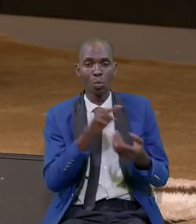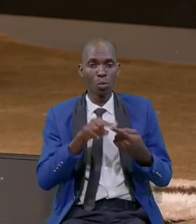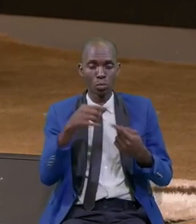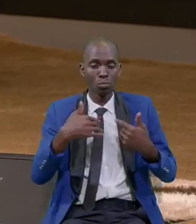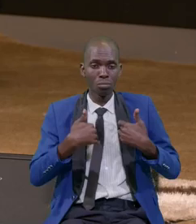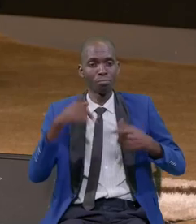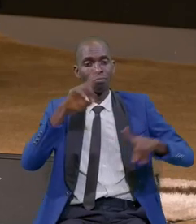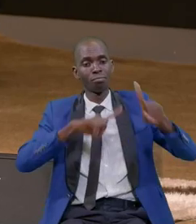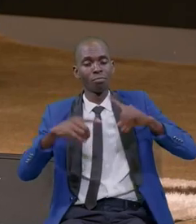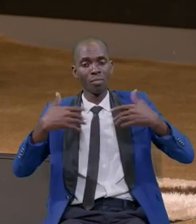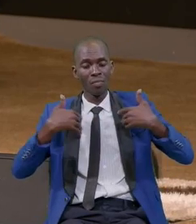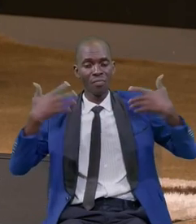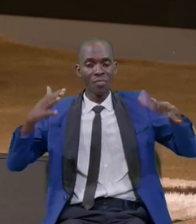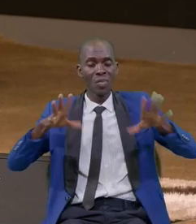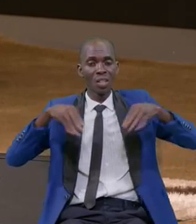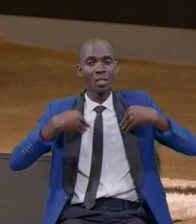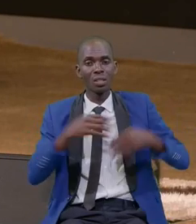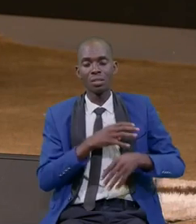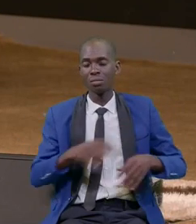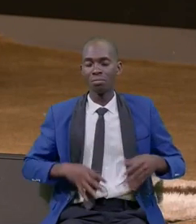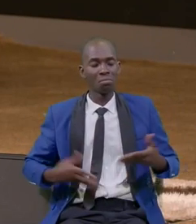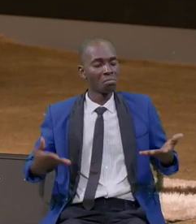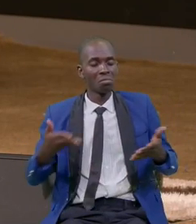ils font profession de connaître Dieu.